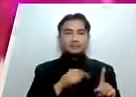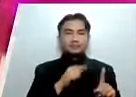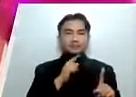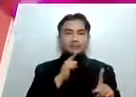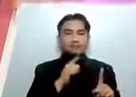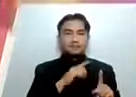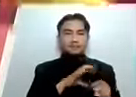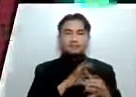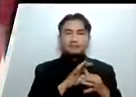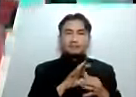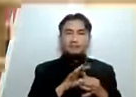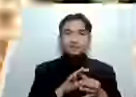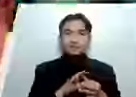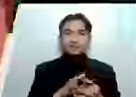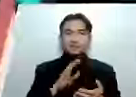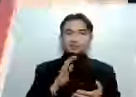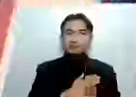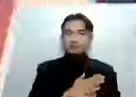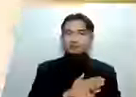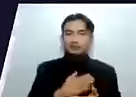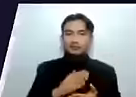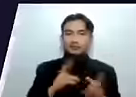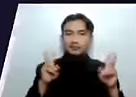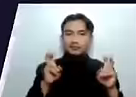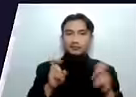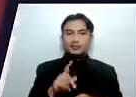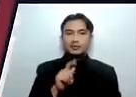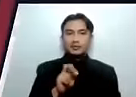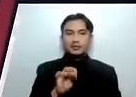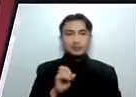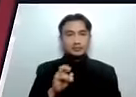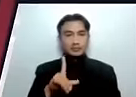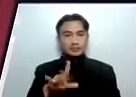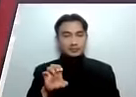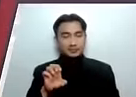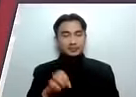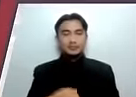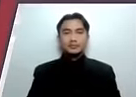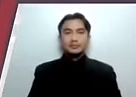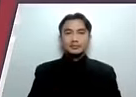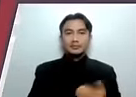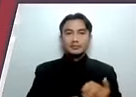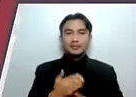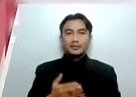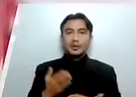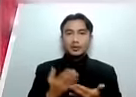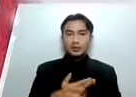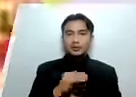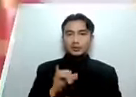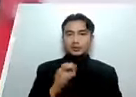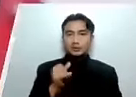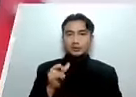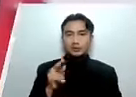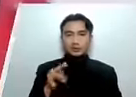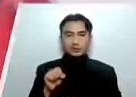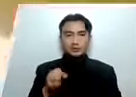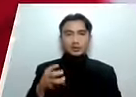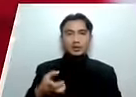composer ng original track na Trouble is a Friend. Day in ng New Jeans, on break muna dahil sa foot